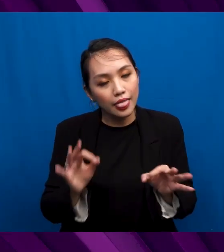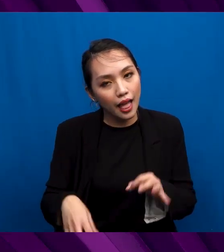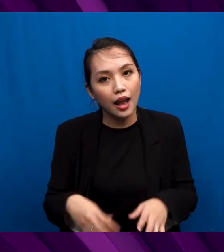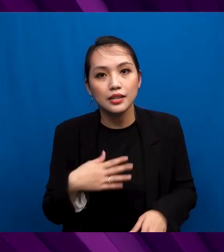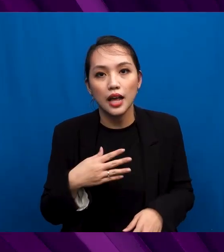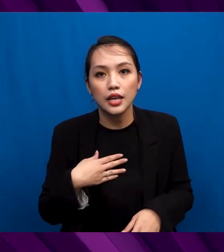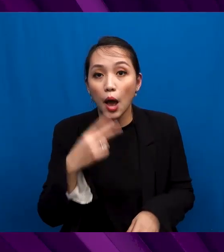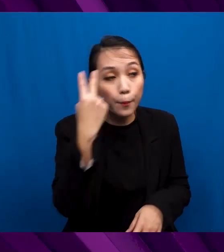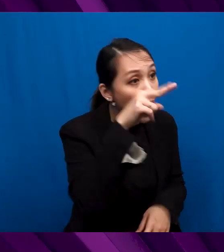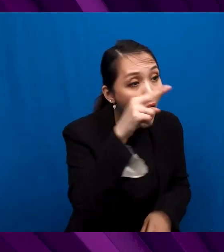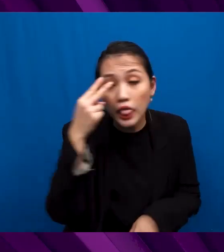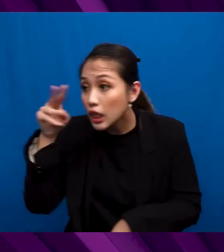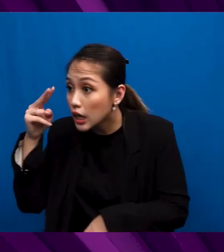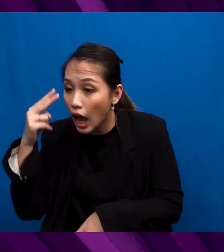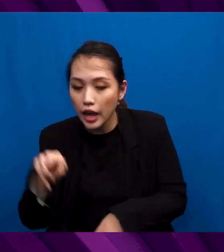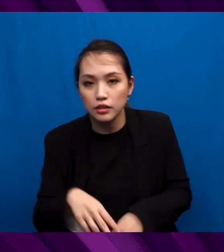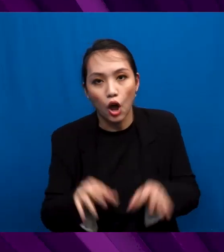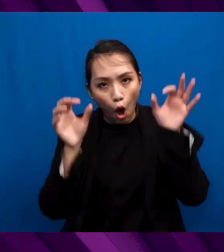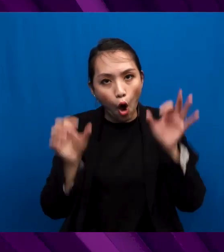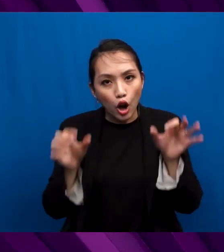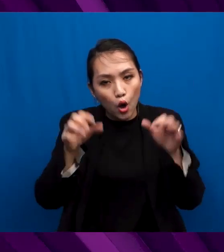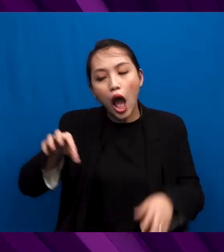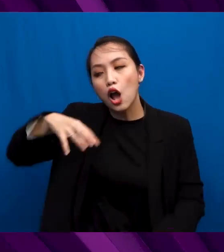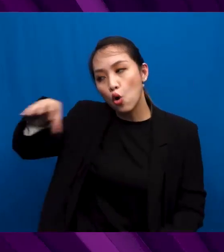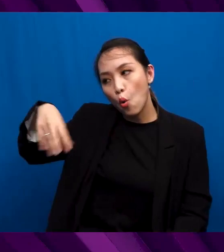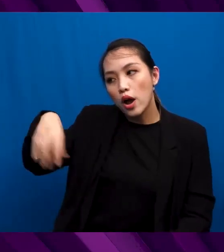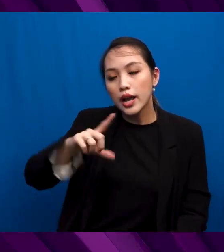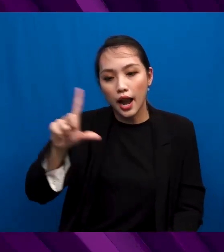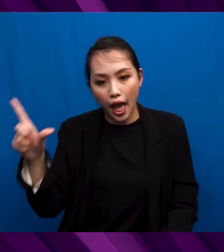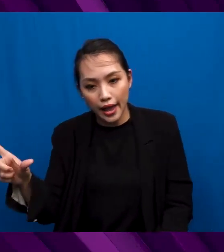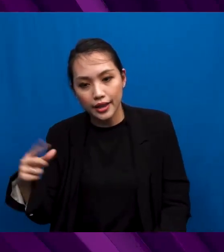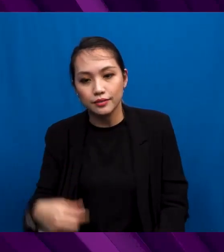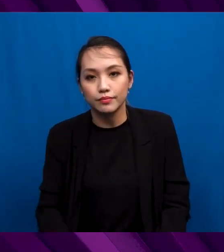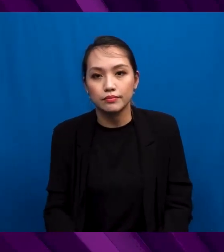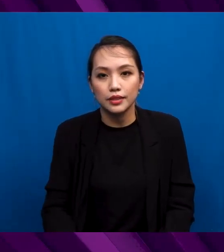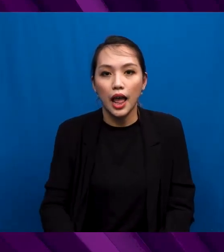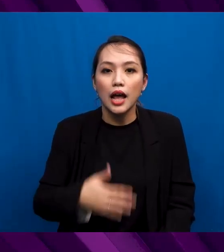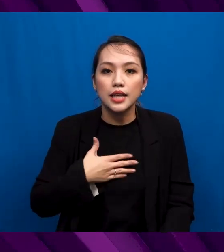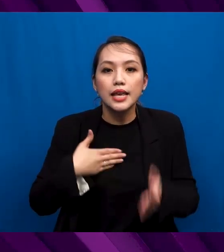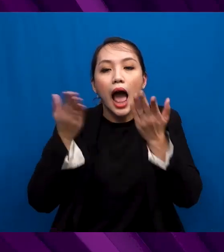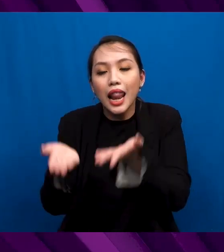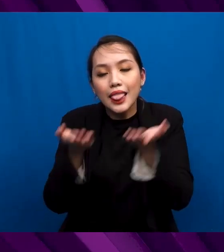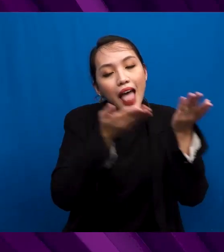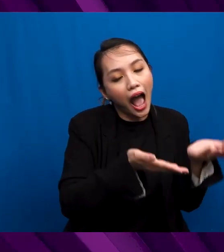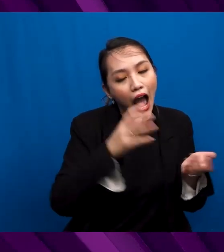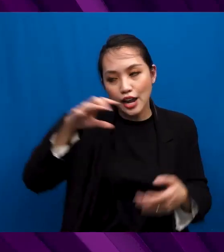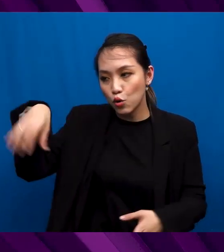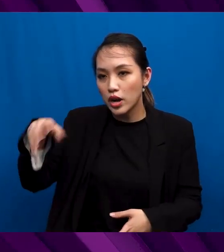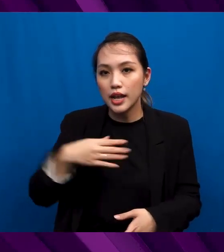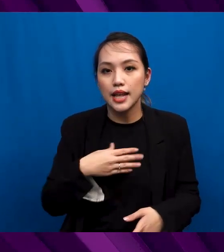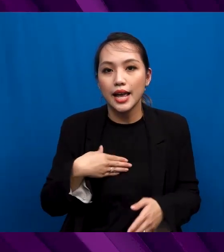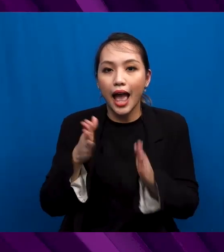jarang saya layani anak muda keluarga orang. Saya berdoa untuk mereka sungguh-sungguh bahkan